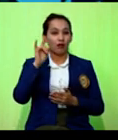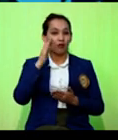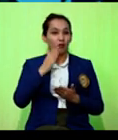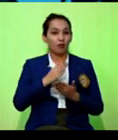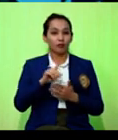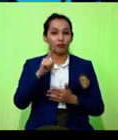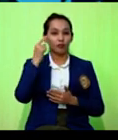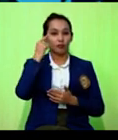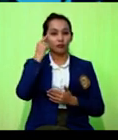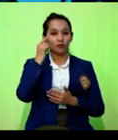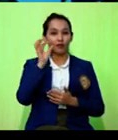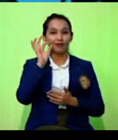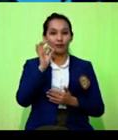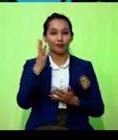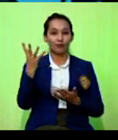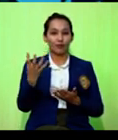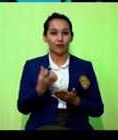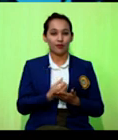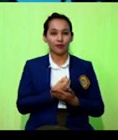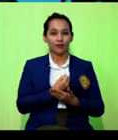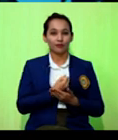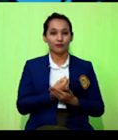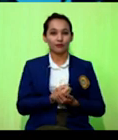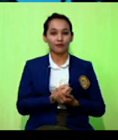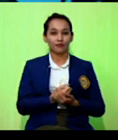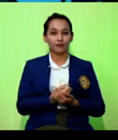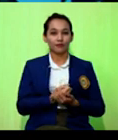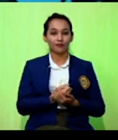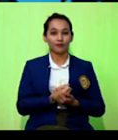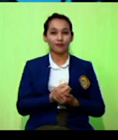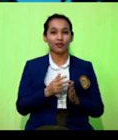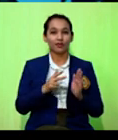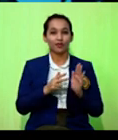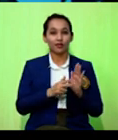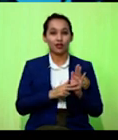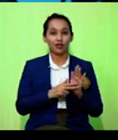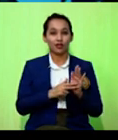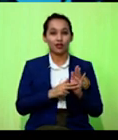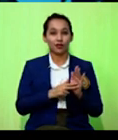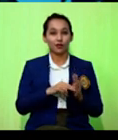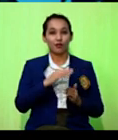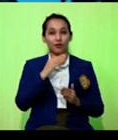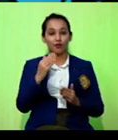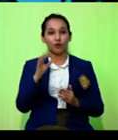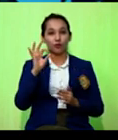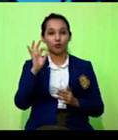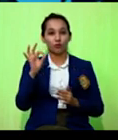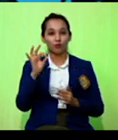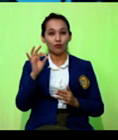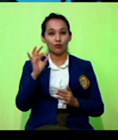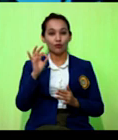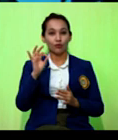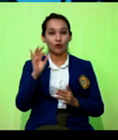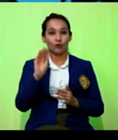Ha, to'g'ri aytdingiz. Bu yerda 8 sonining orqasiga 0 sonni yozishim